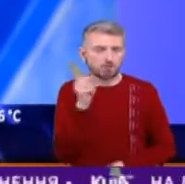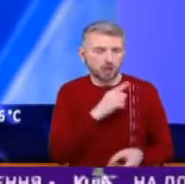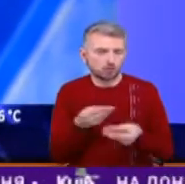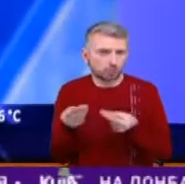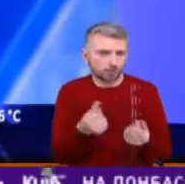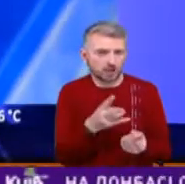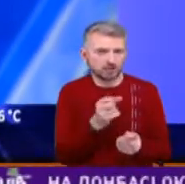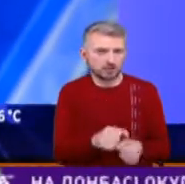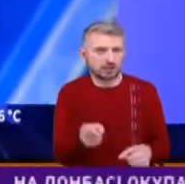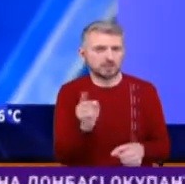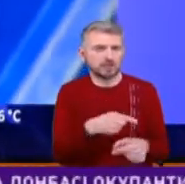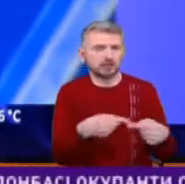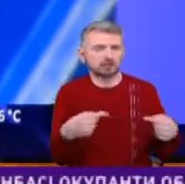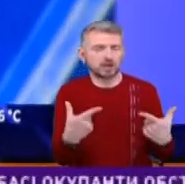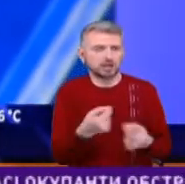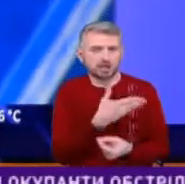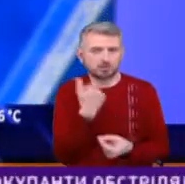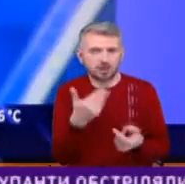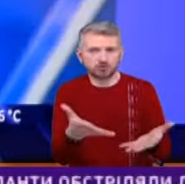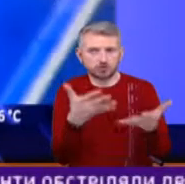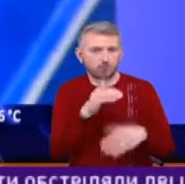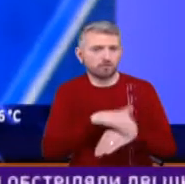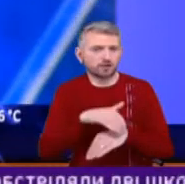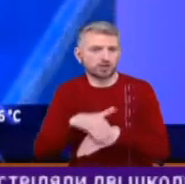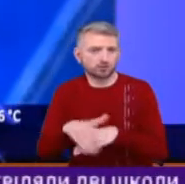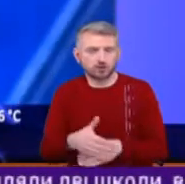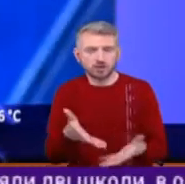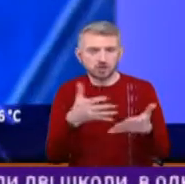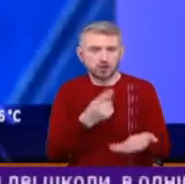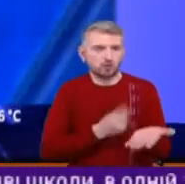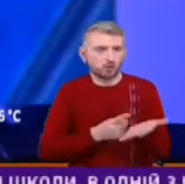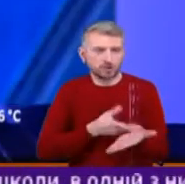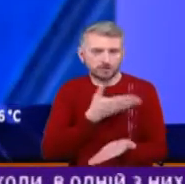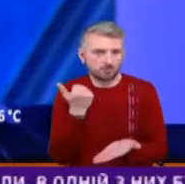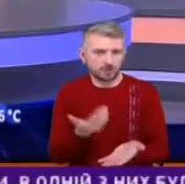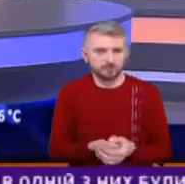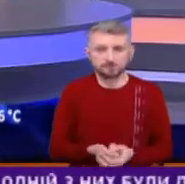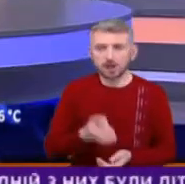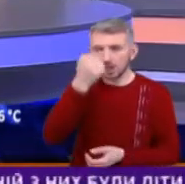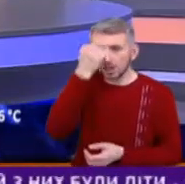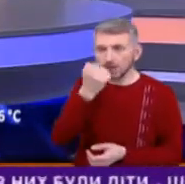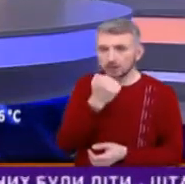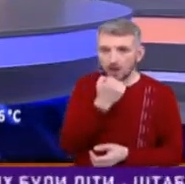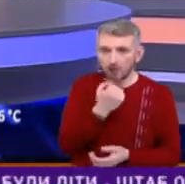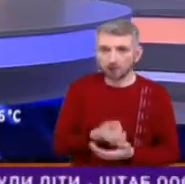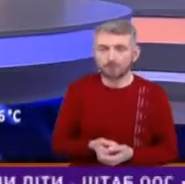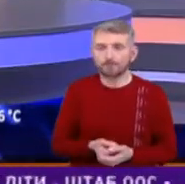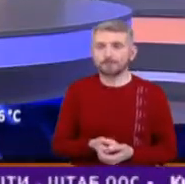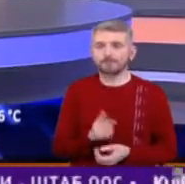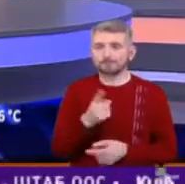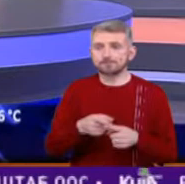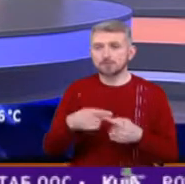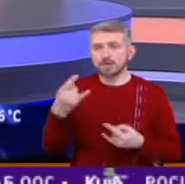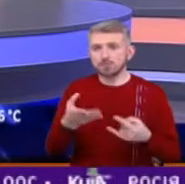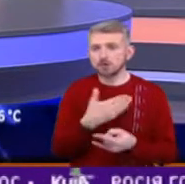на тих речах, де немає чіткого фактажу і чітких доказів і розслідувань. Дякую вам, пані Олена. До речі, ну це ж